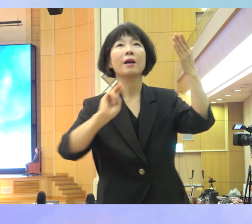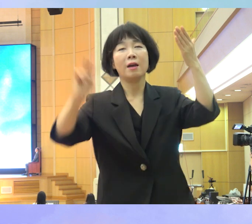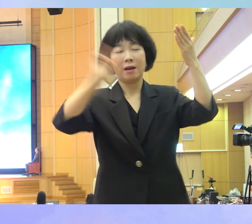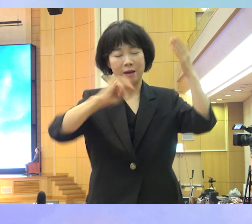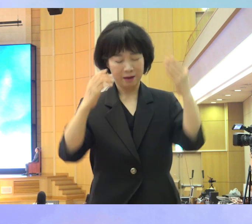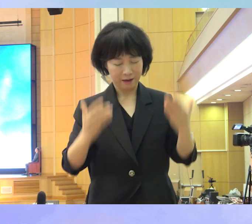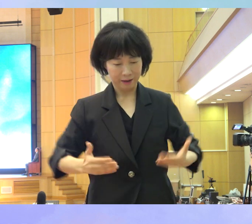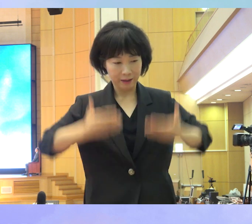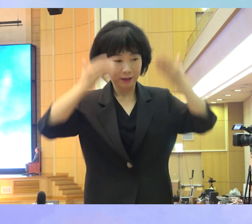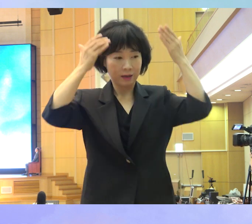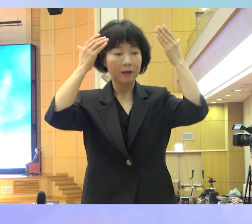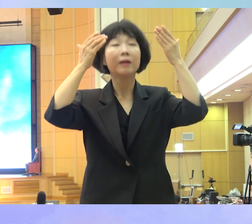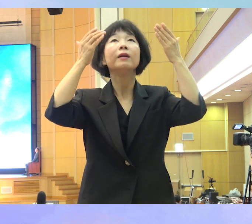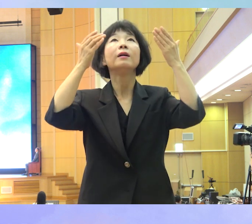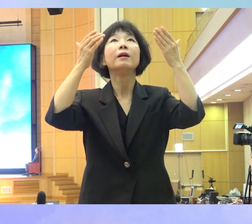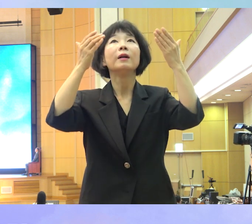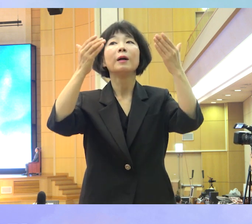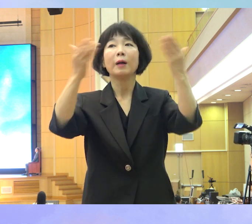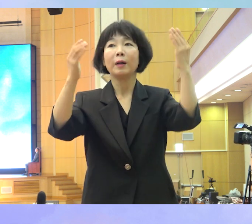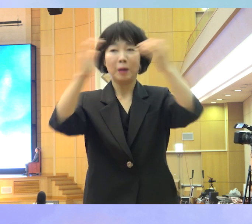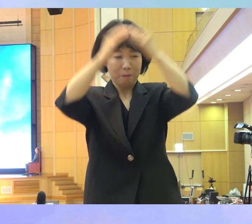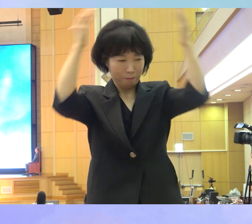찬양해